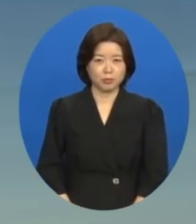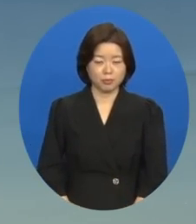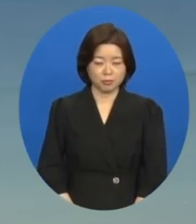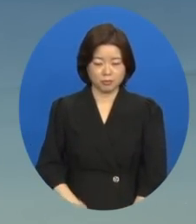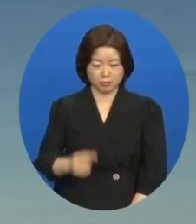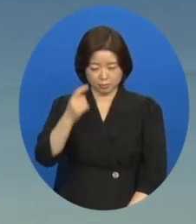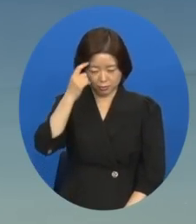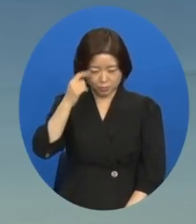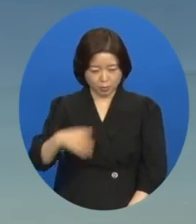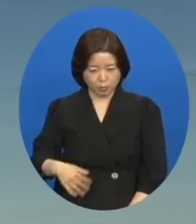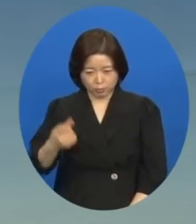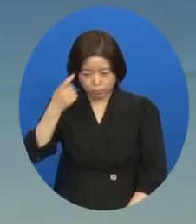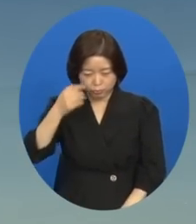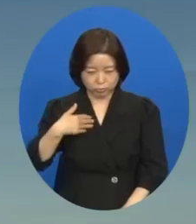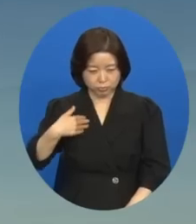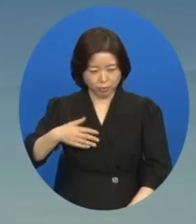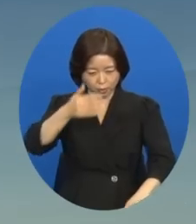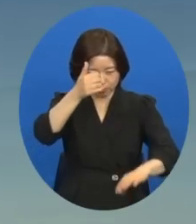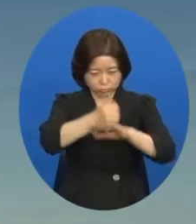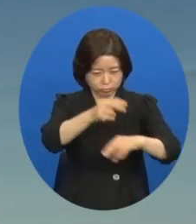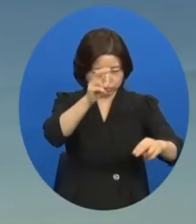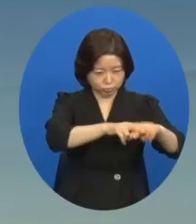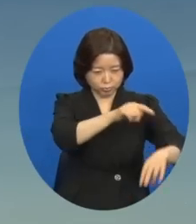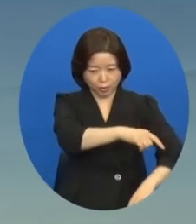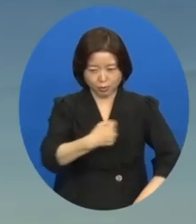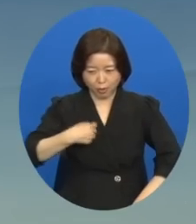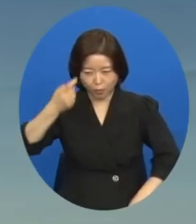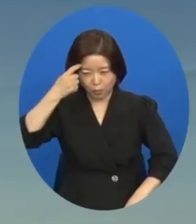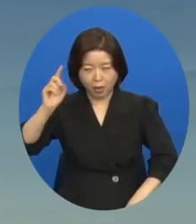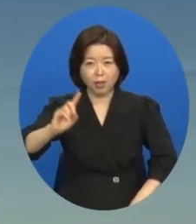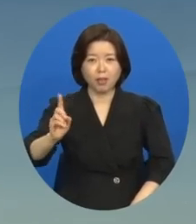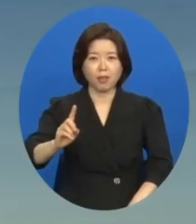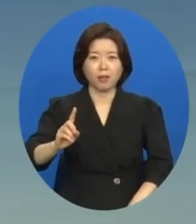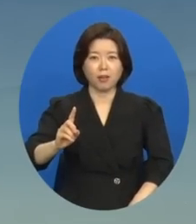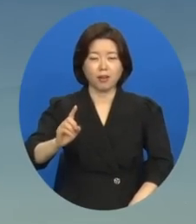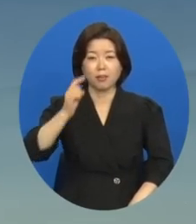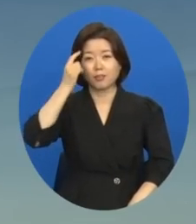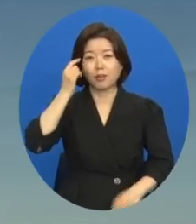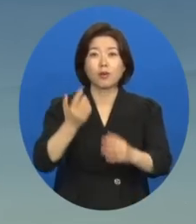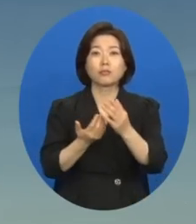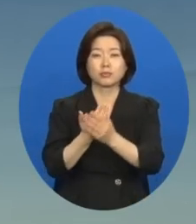내가 끝자리지? 이런 생각이 드는 거예요. 아니,